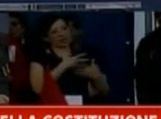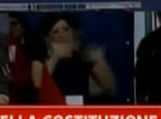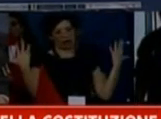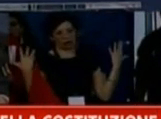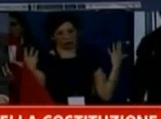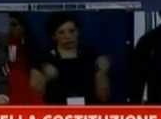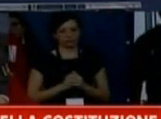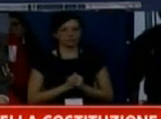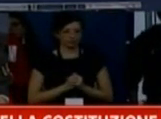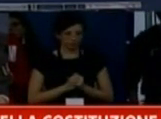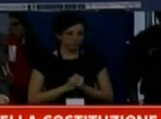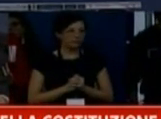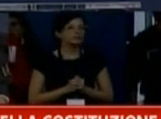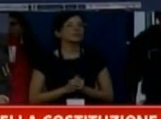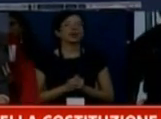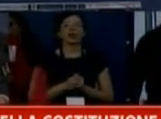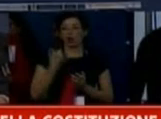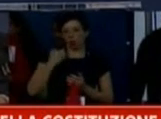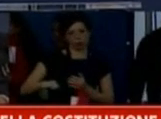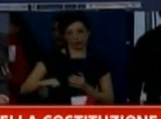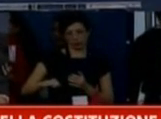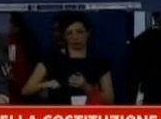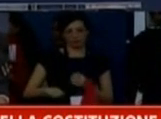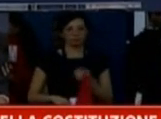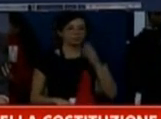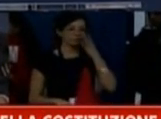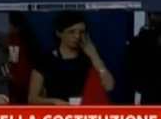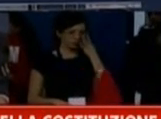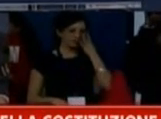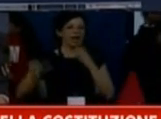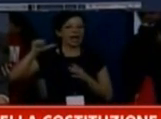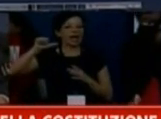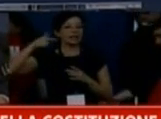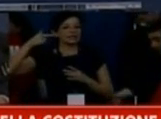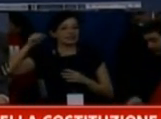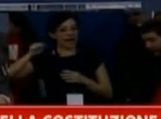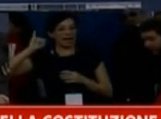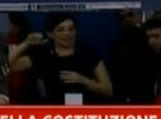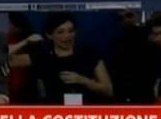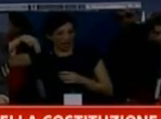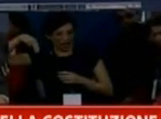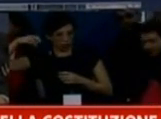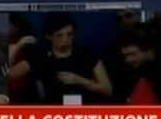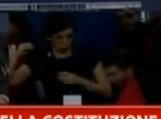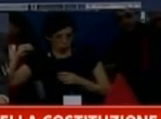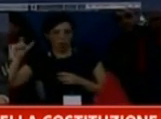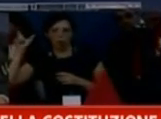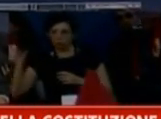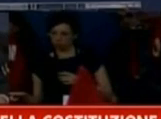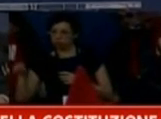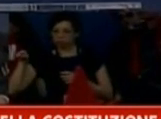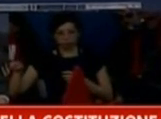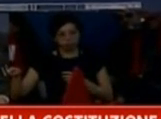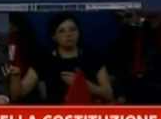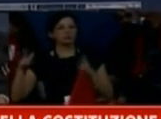Concludo. Corrado Stajano, questa persona così mite, così civile,